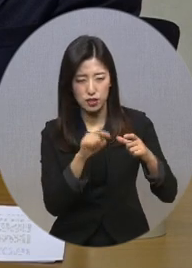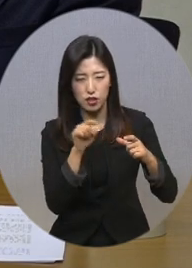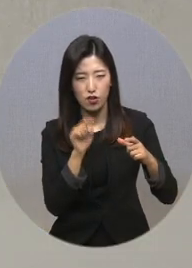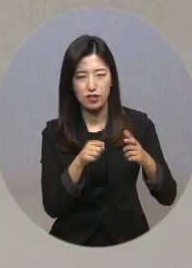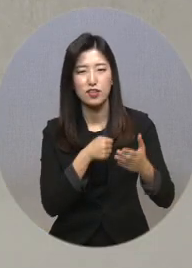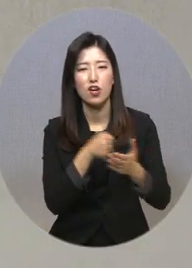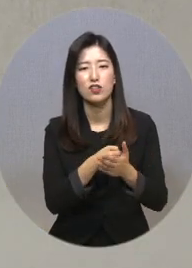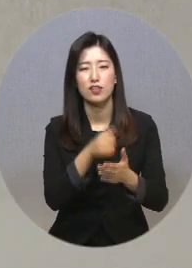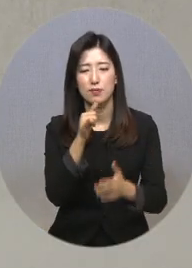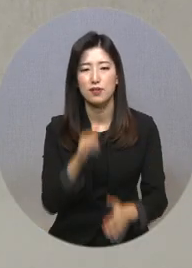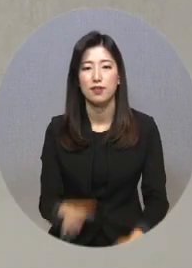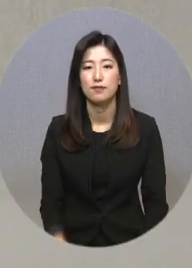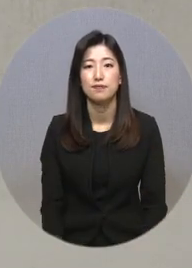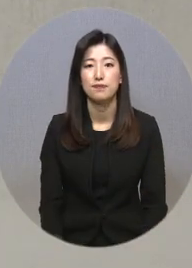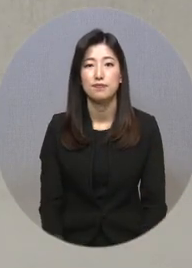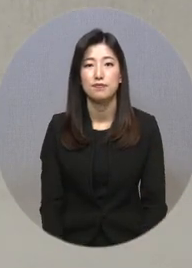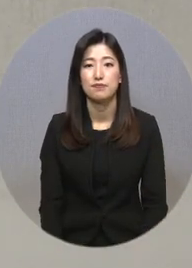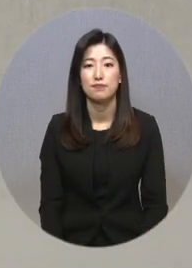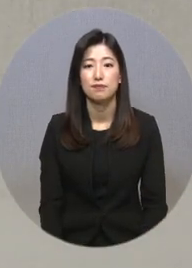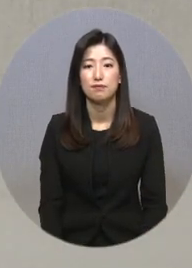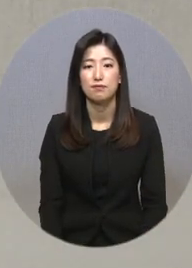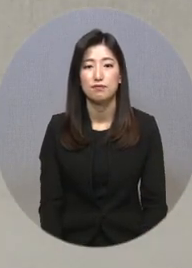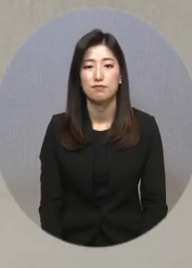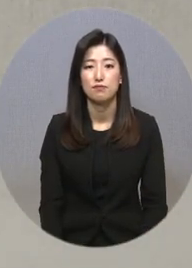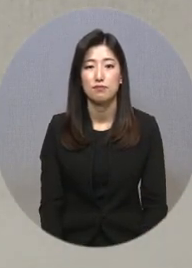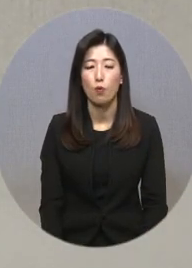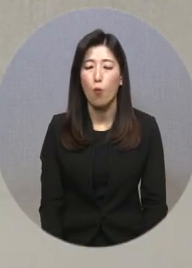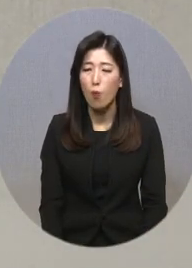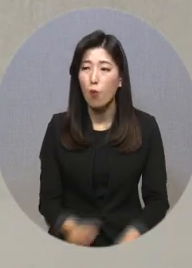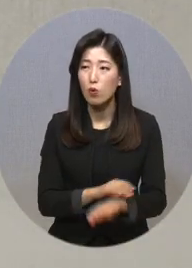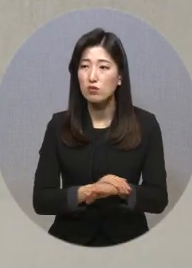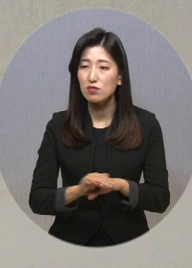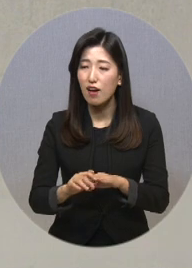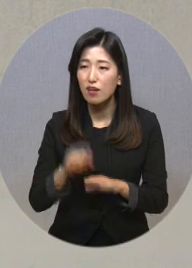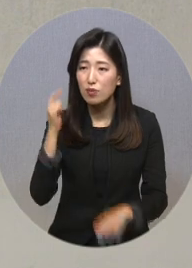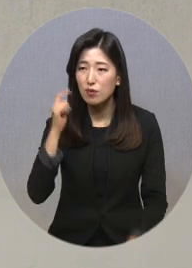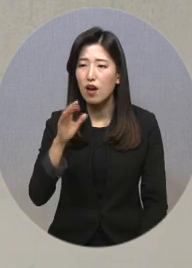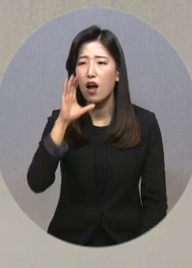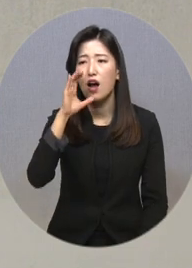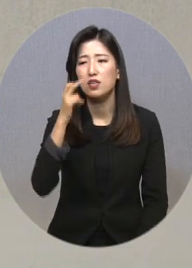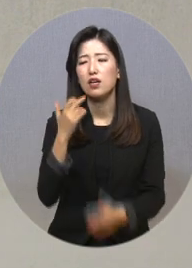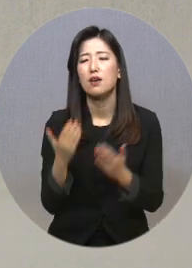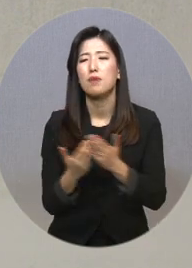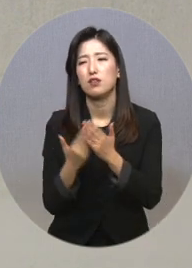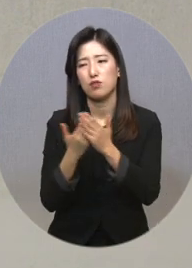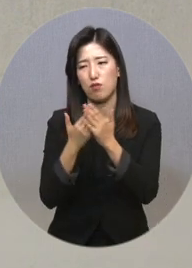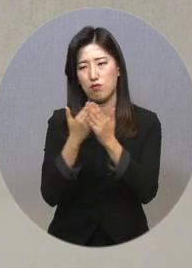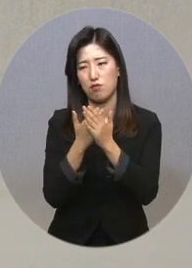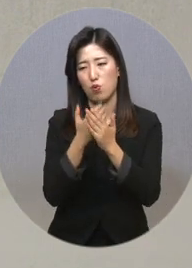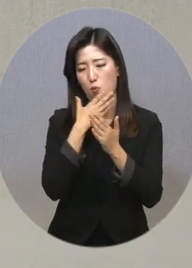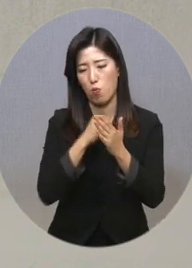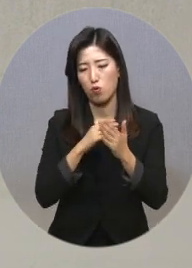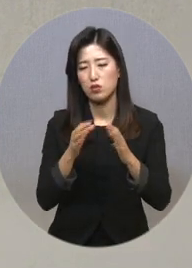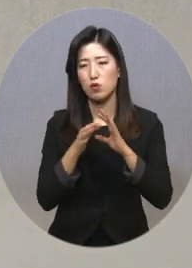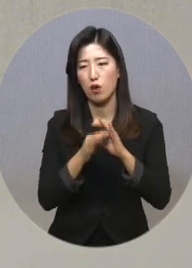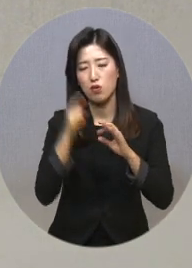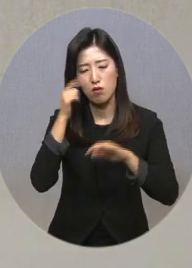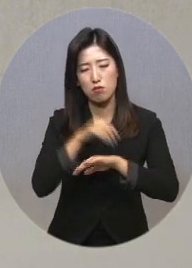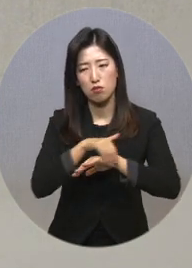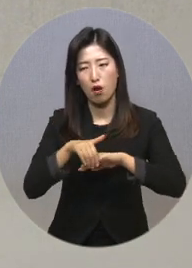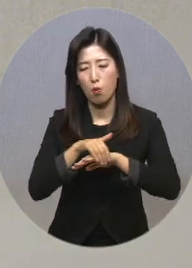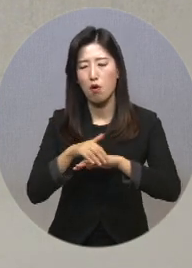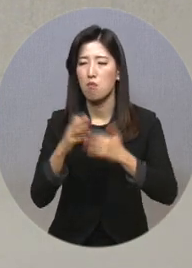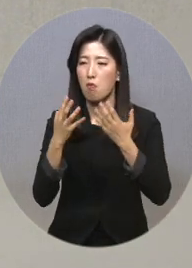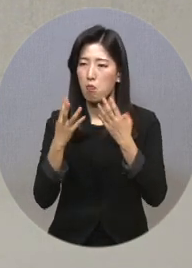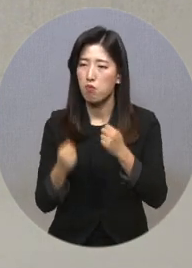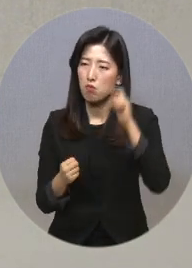있습니다. 이야기를 듣다 보면 회장님께서는 아산시의 발전과 복지에 관한 많은 계획을 가지고 계실